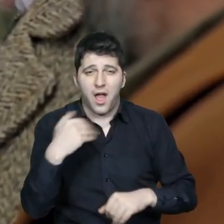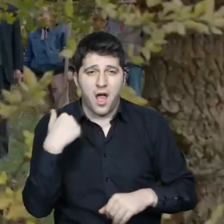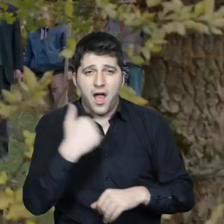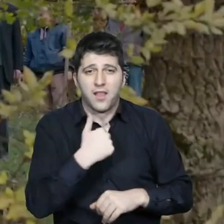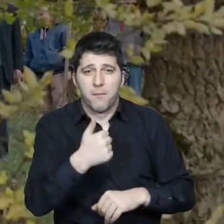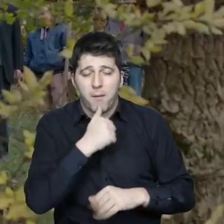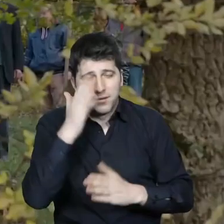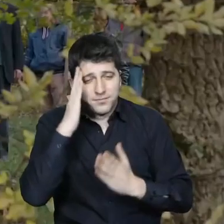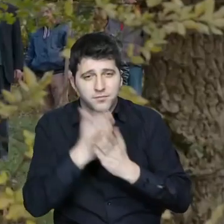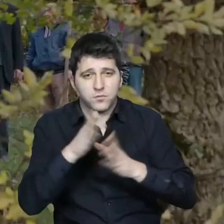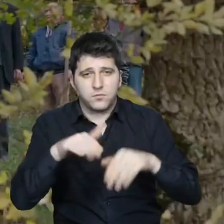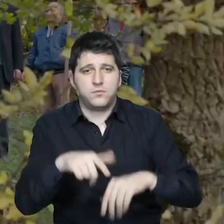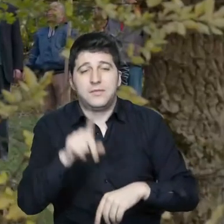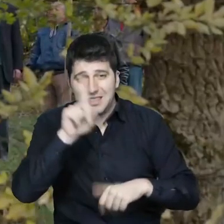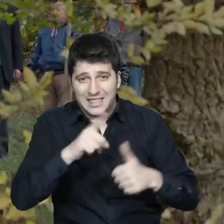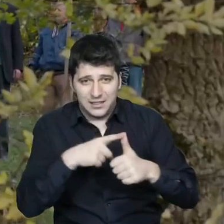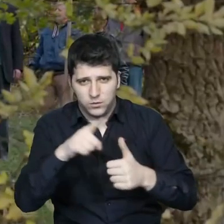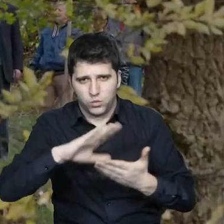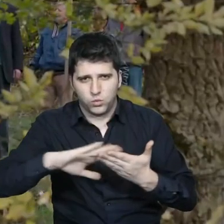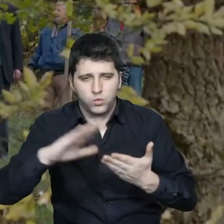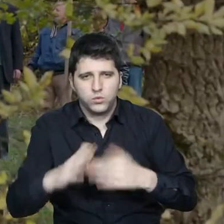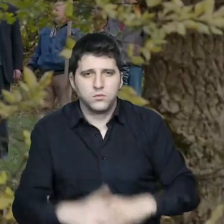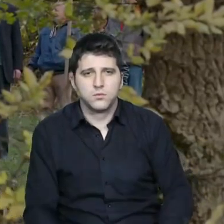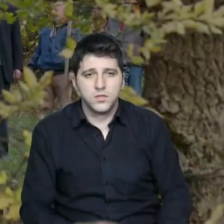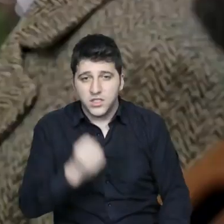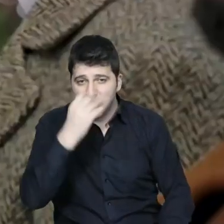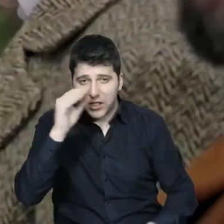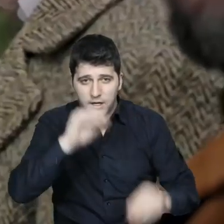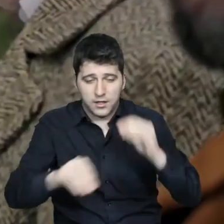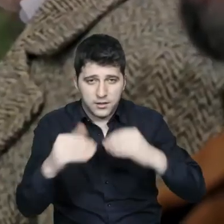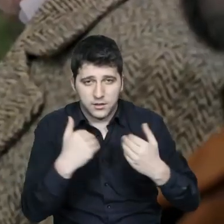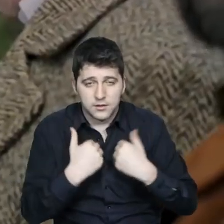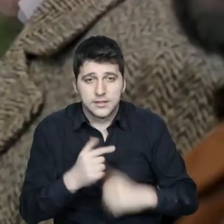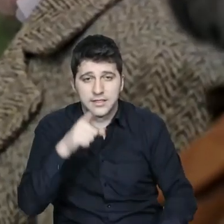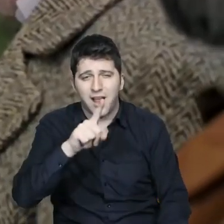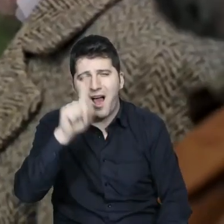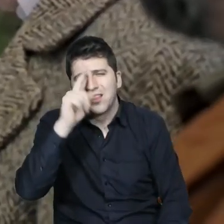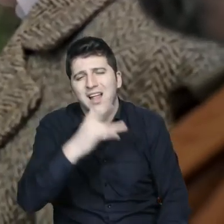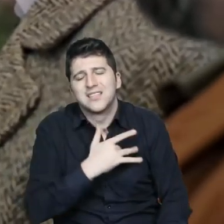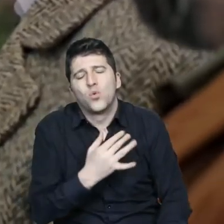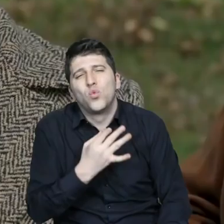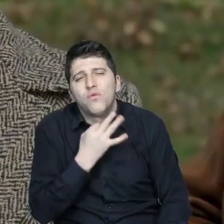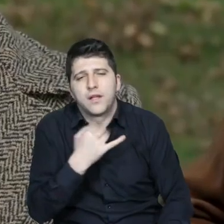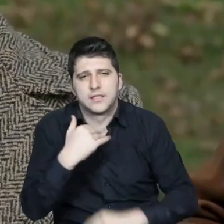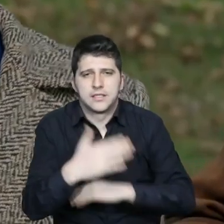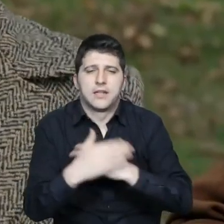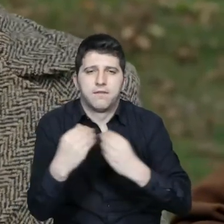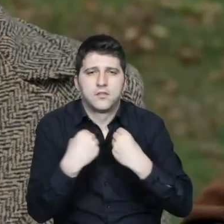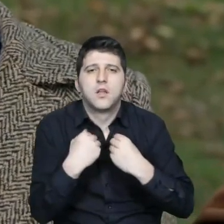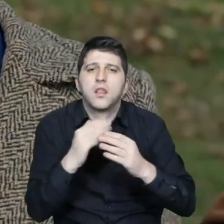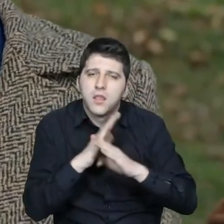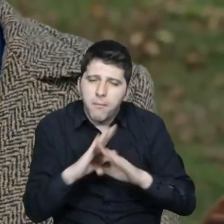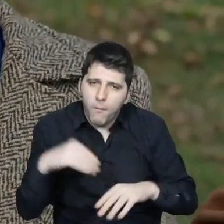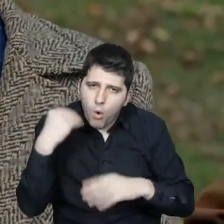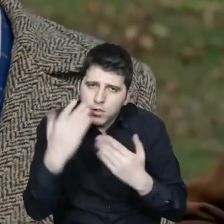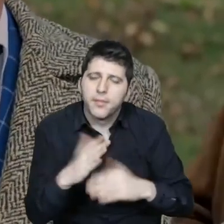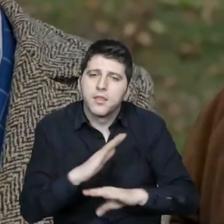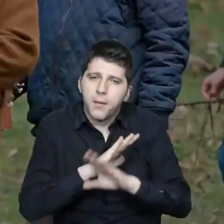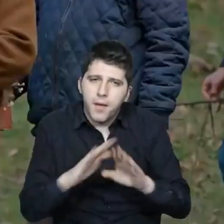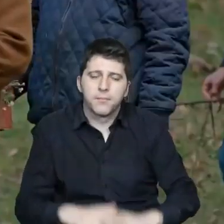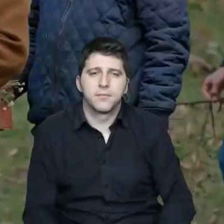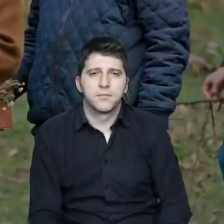babalarımız var. Önce burayı düzelteceğiz. Çiçekler ekeceğiz. Sen de Allah rızası için bize yardım edeceksin. Tamam hocam,